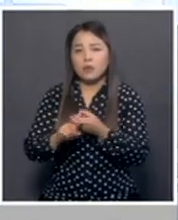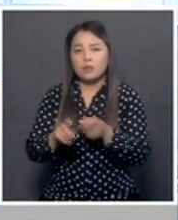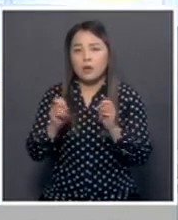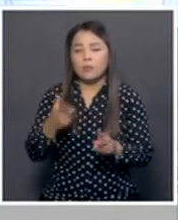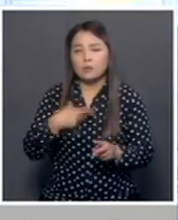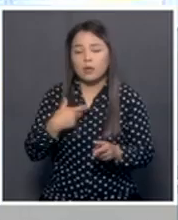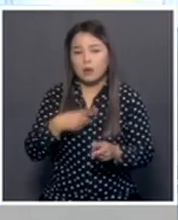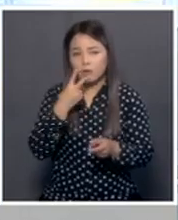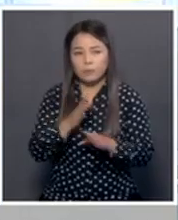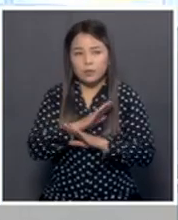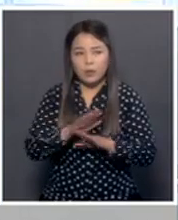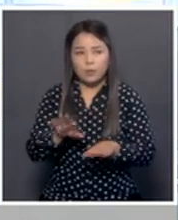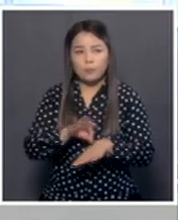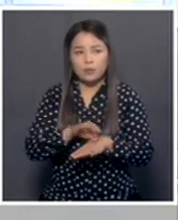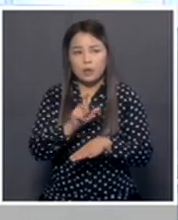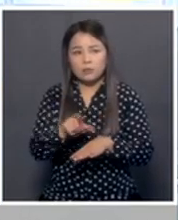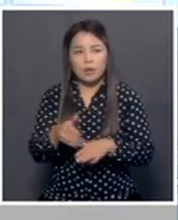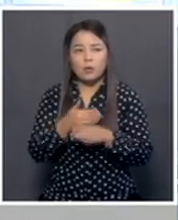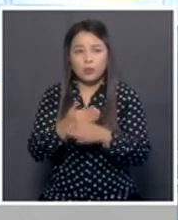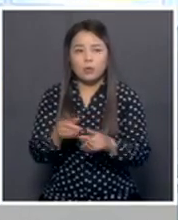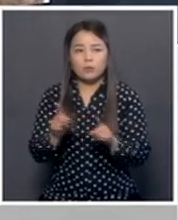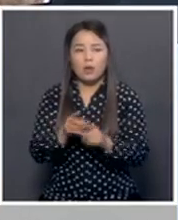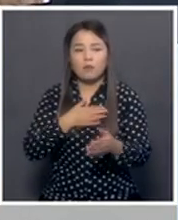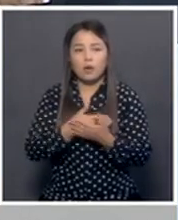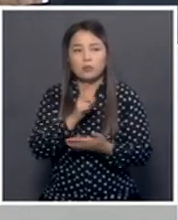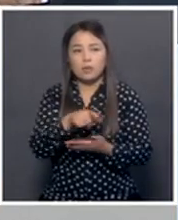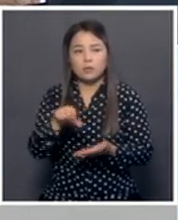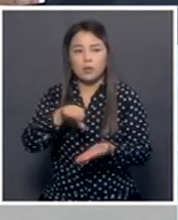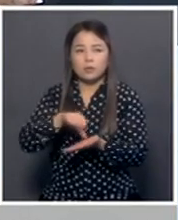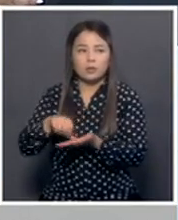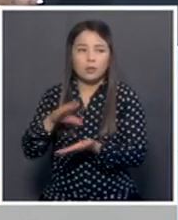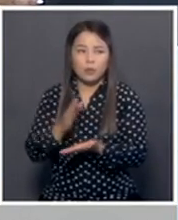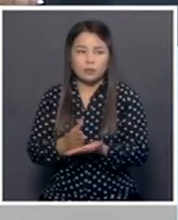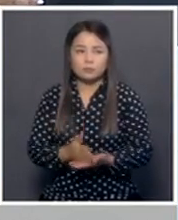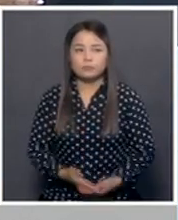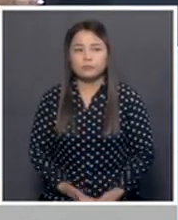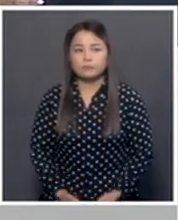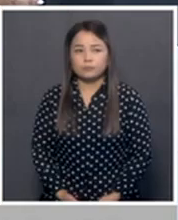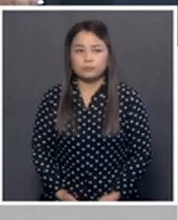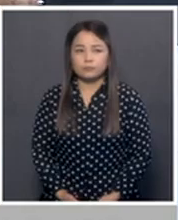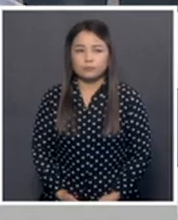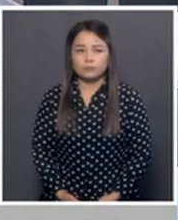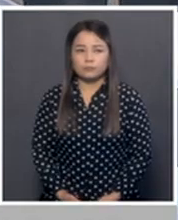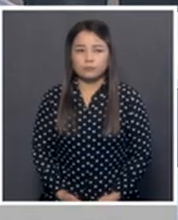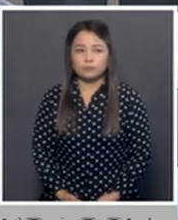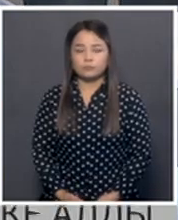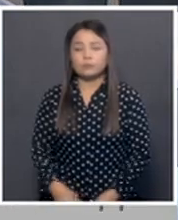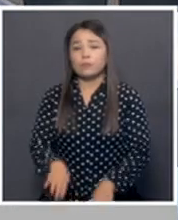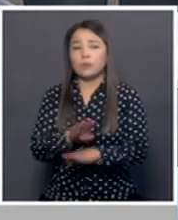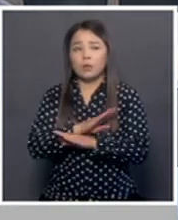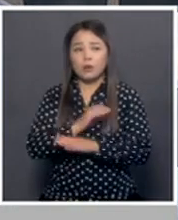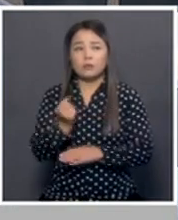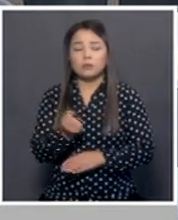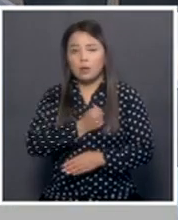қаупіне қарамай, науқастарға көмек көрсеткен волонтерларды да айта кеткен жөн. Қайтыс болғандарды